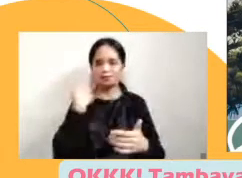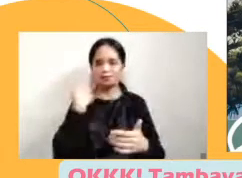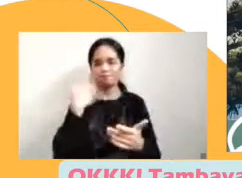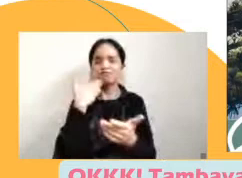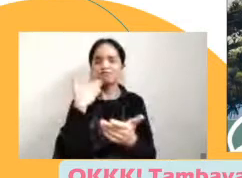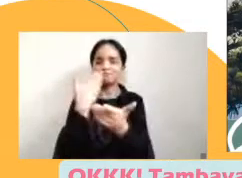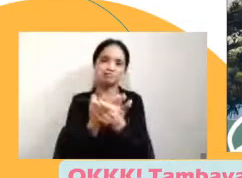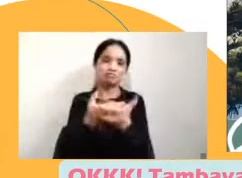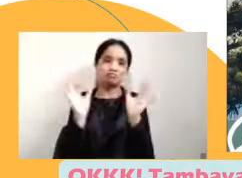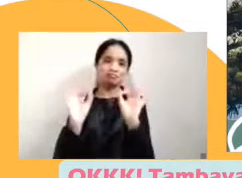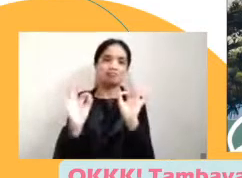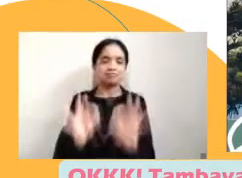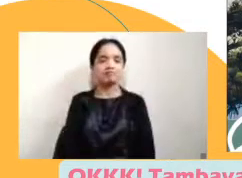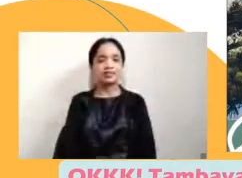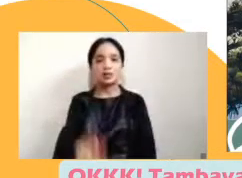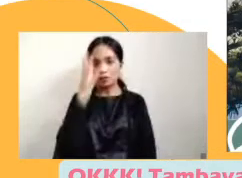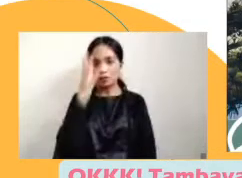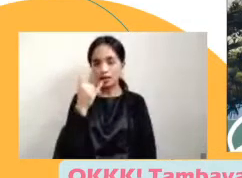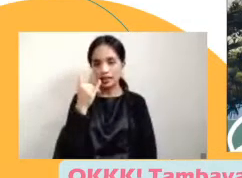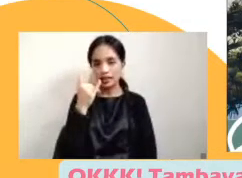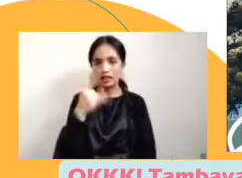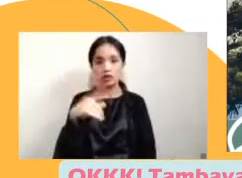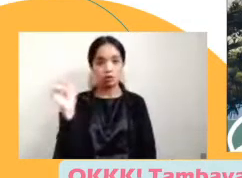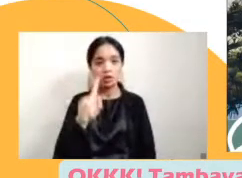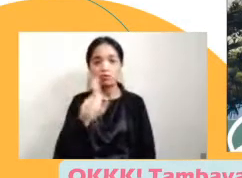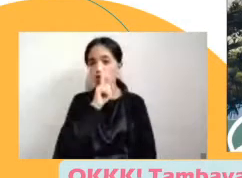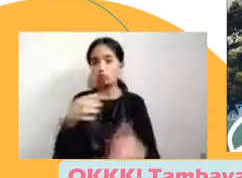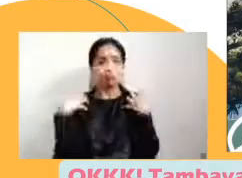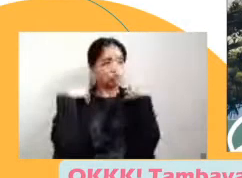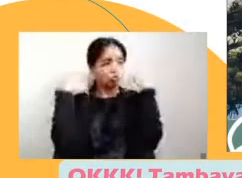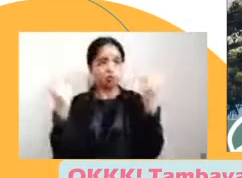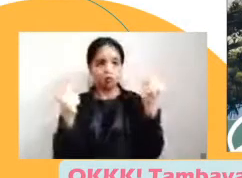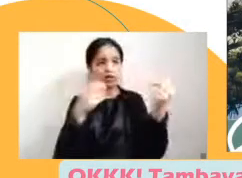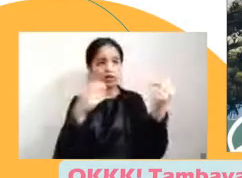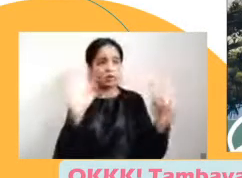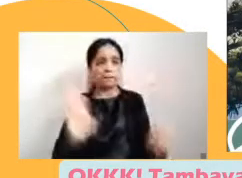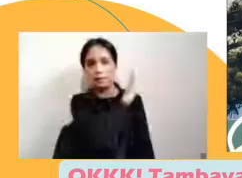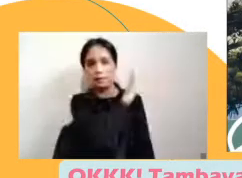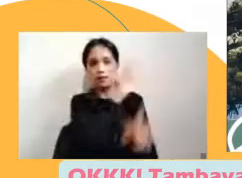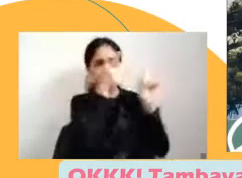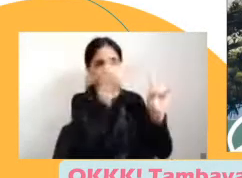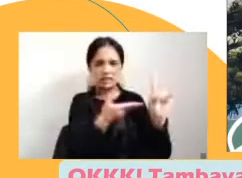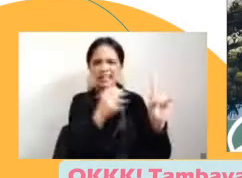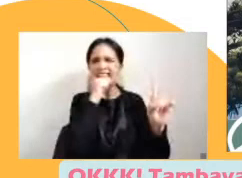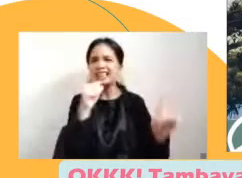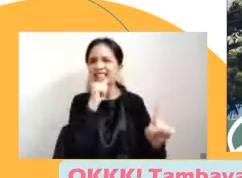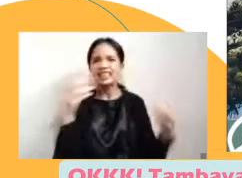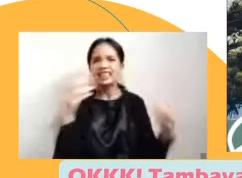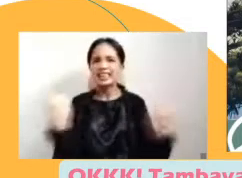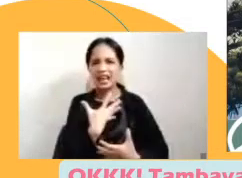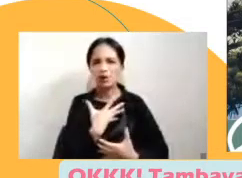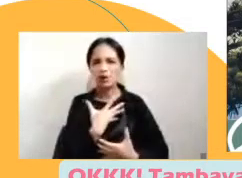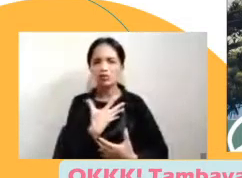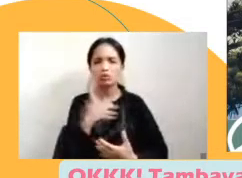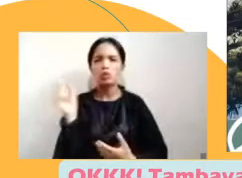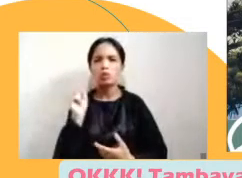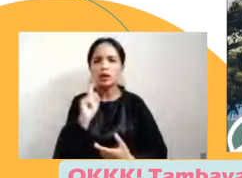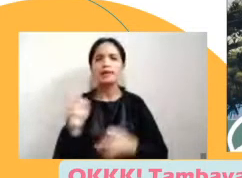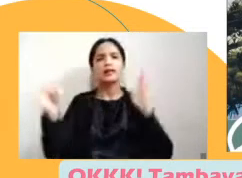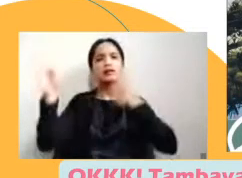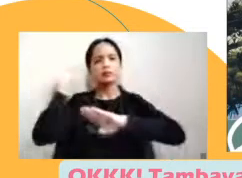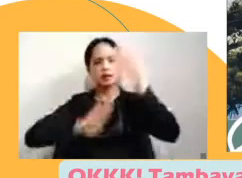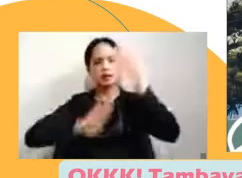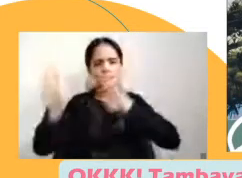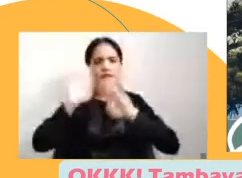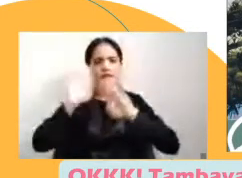good, katambayers, kasi ang isang matatag na individual, no, hindi siya natatakot na magkakaroon ng problema, na